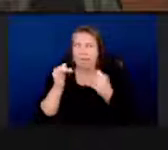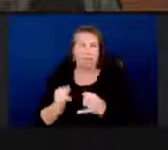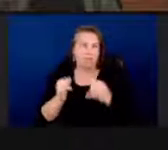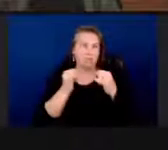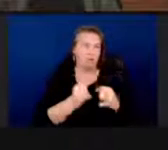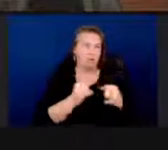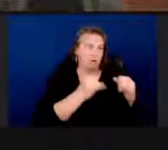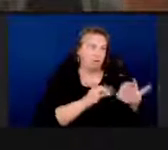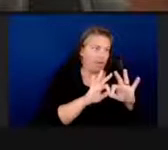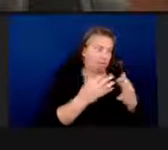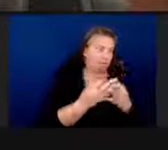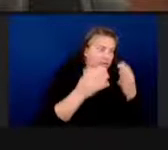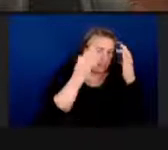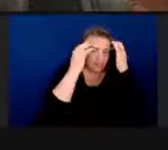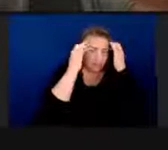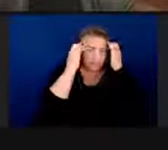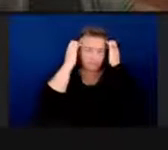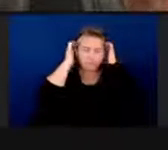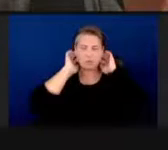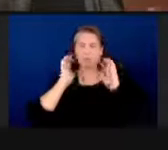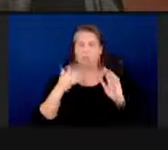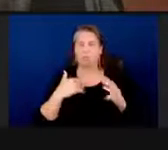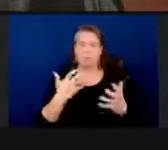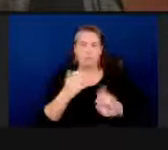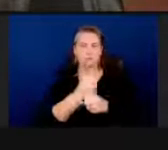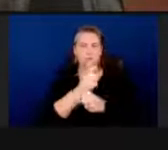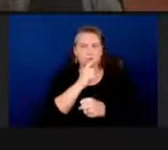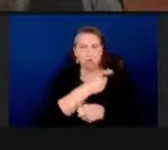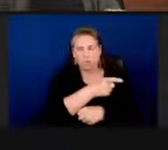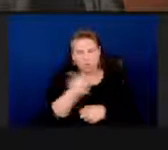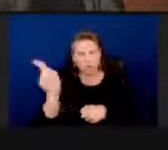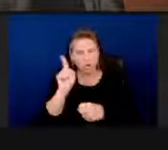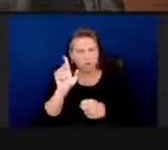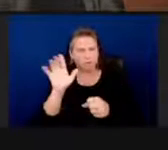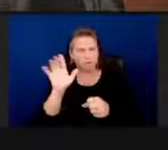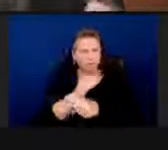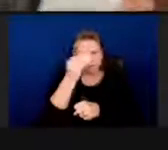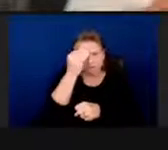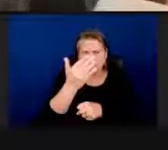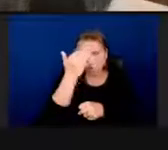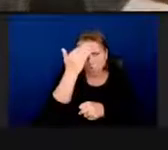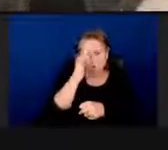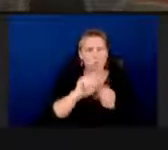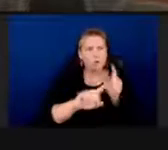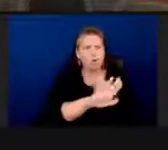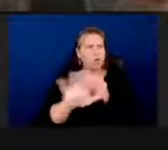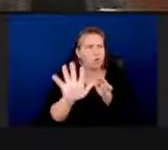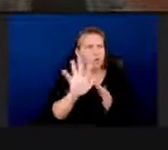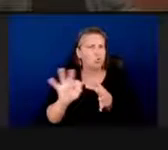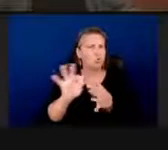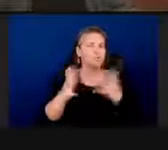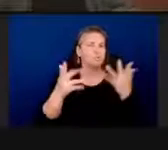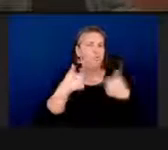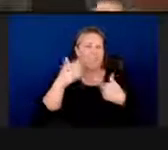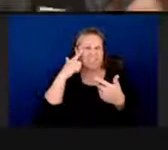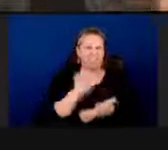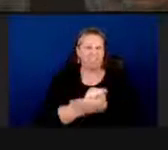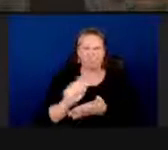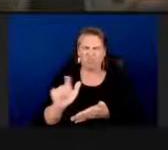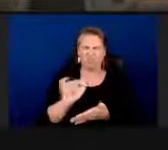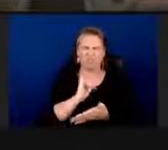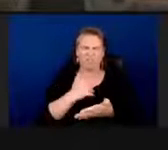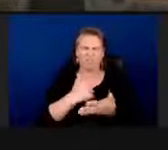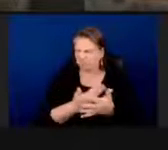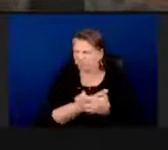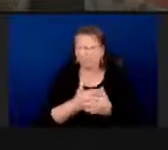وهل تعملون مع العائلات الفردية لتتأكدوا من أنهم يعرفون ما هي الخيارات